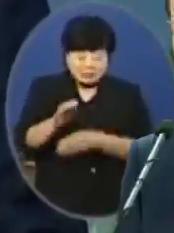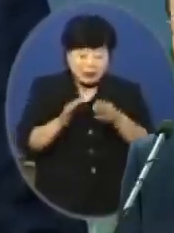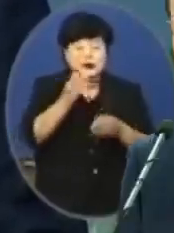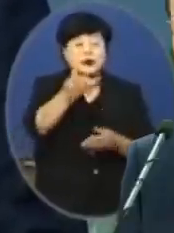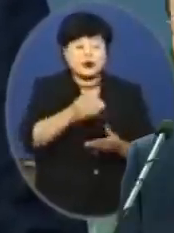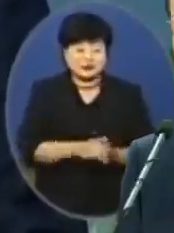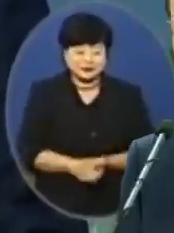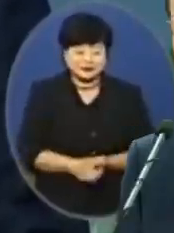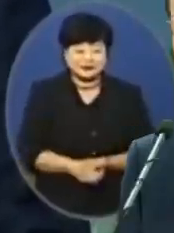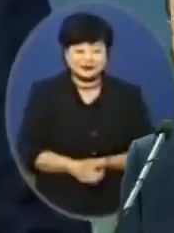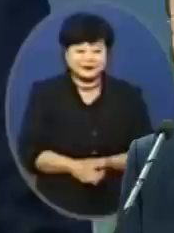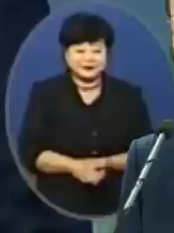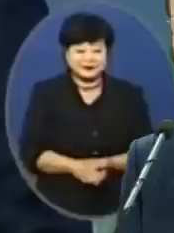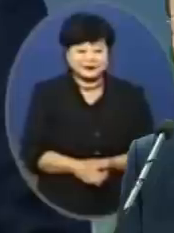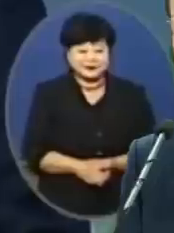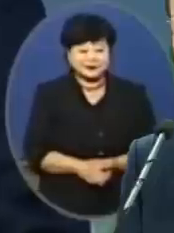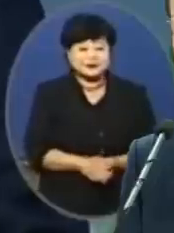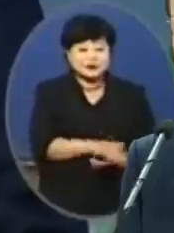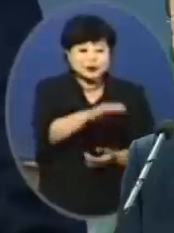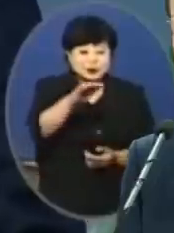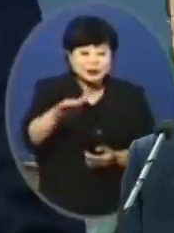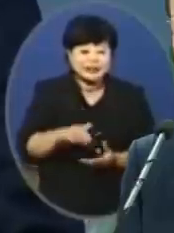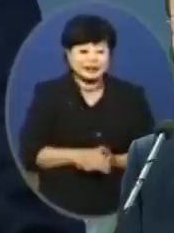테니까. 우리의